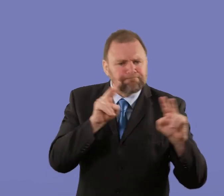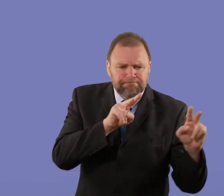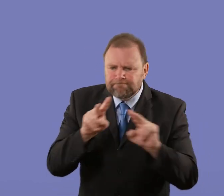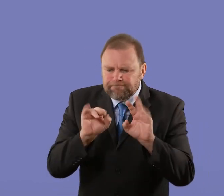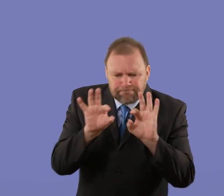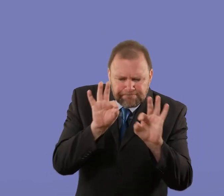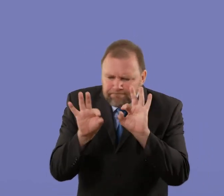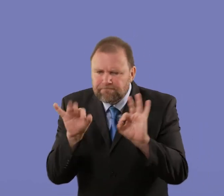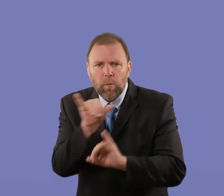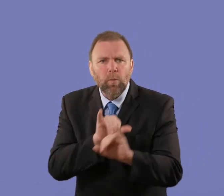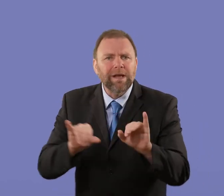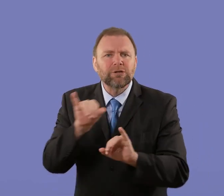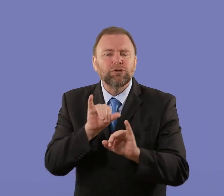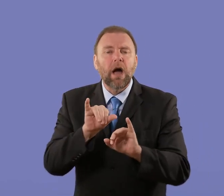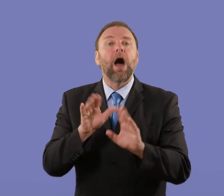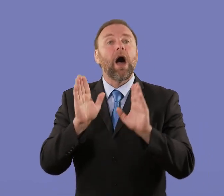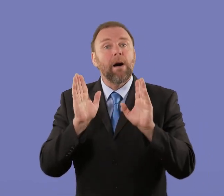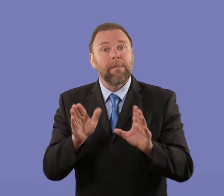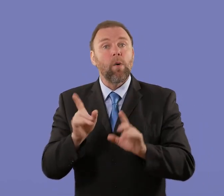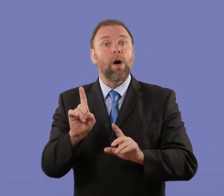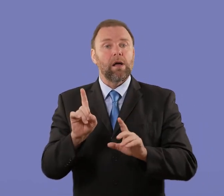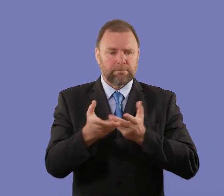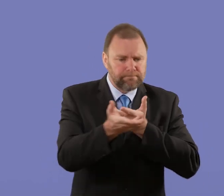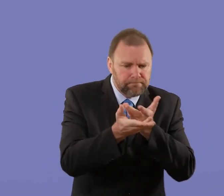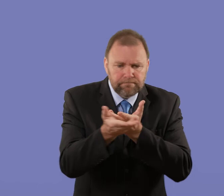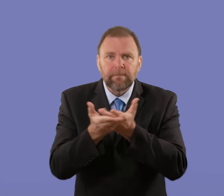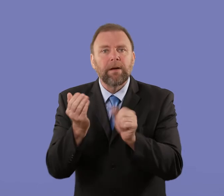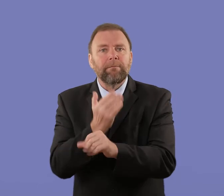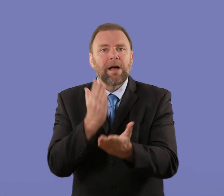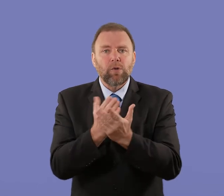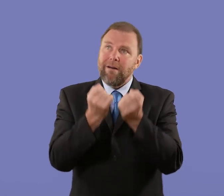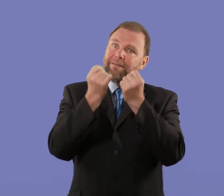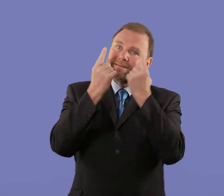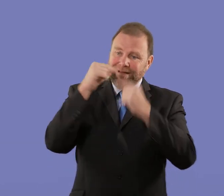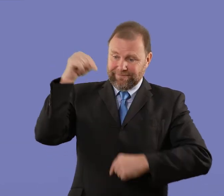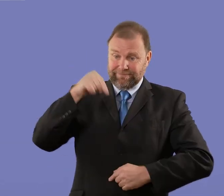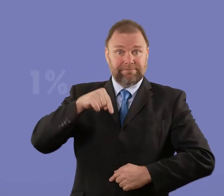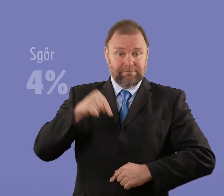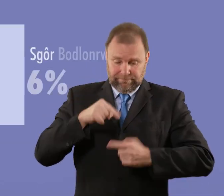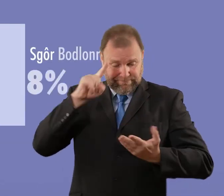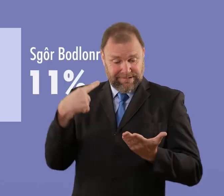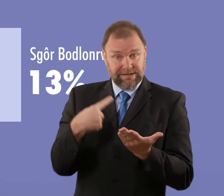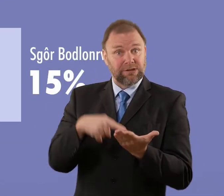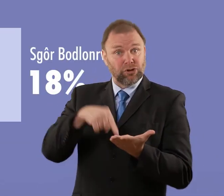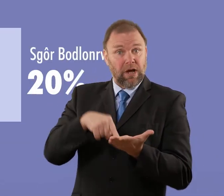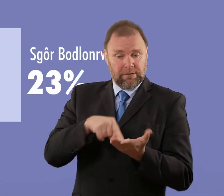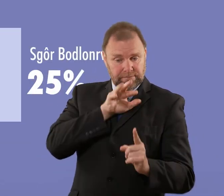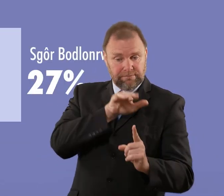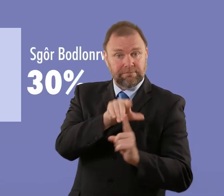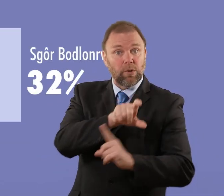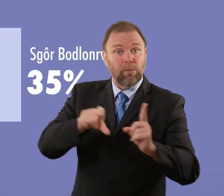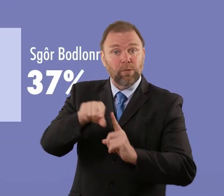ddeall sut mae eu penderfyniadau'n effeithio ar gymunedau y gall cyrff leihau anghydraddoldeb. Bydd angen i'r rhai sy'n